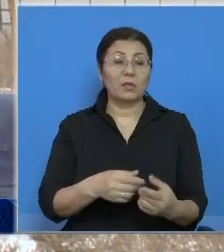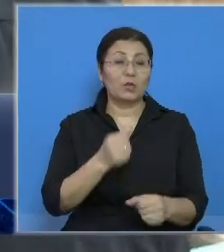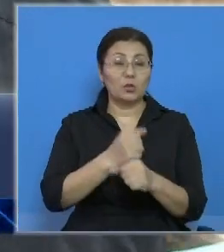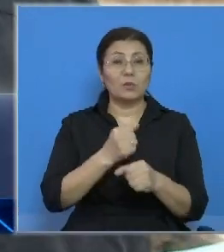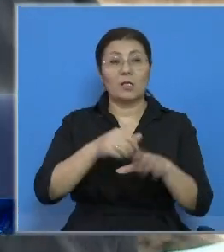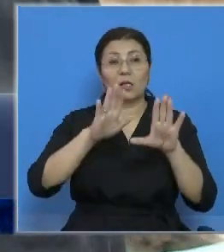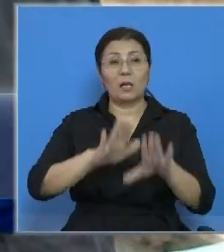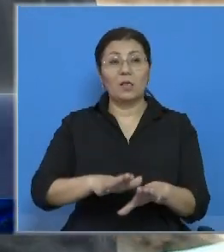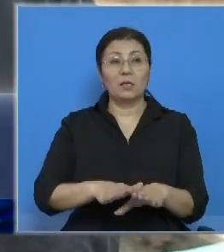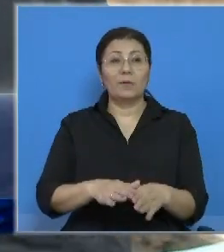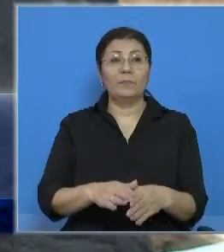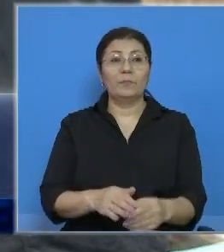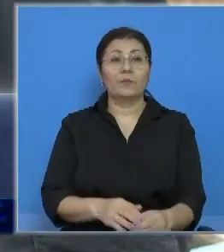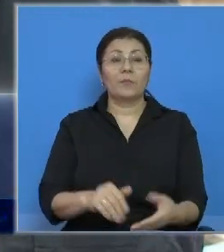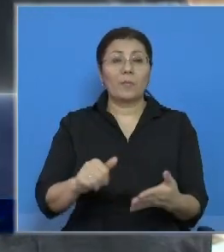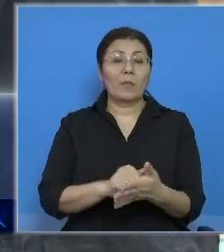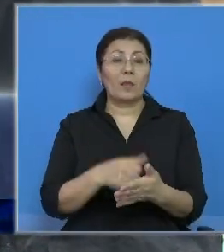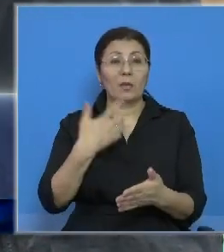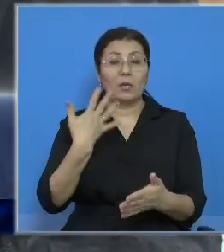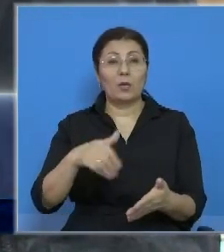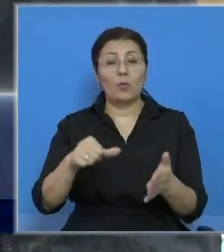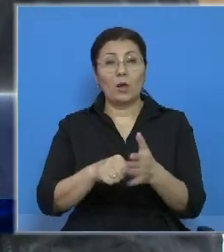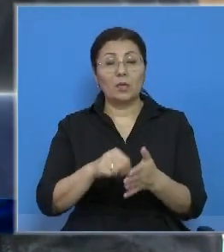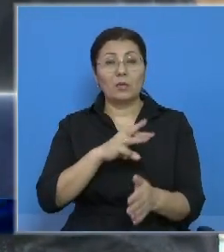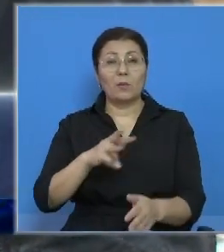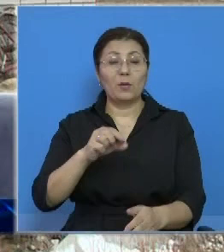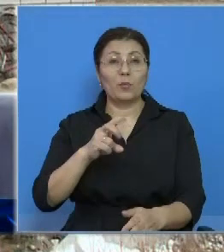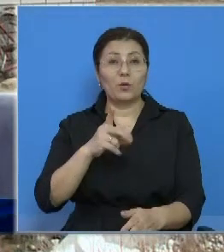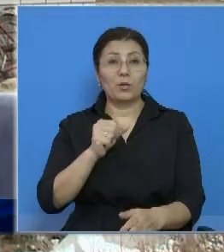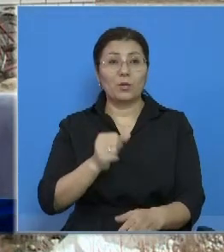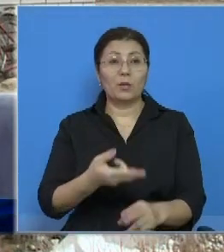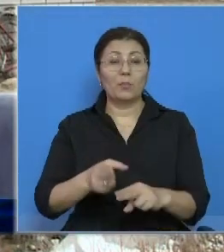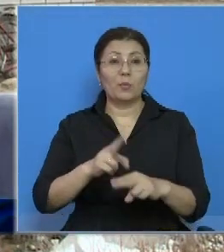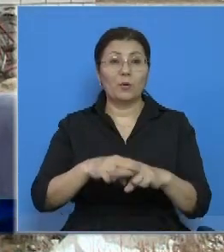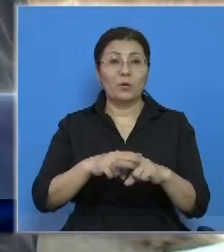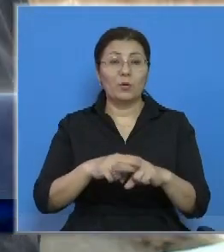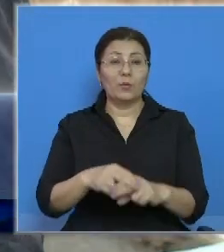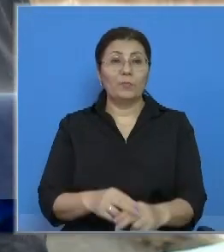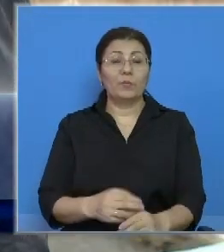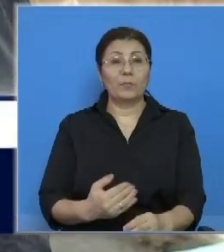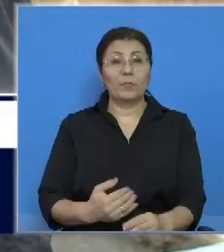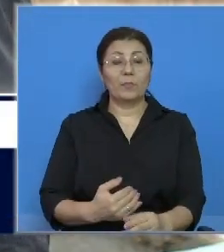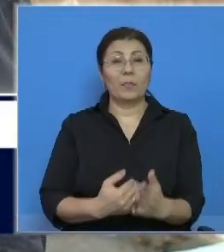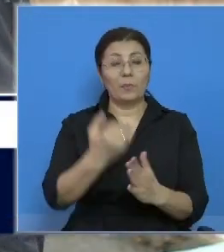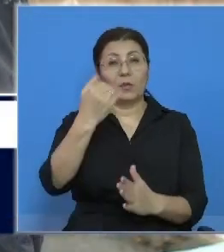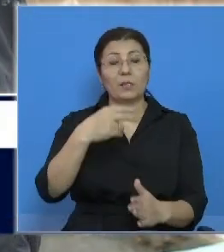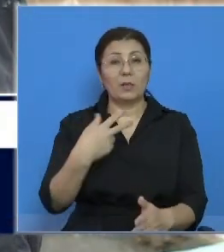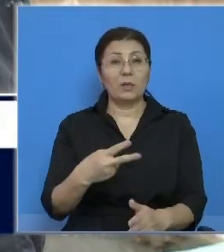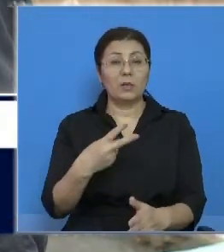қалды. Сметалық құны бұл үйдің 56 миллион теңге. Бұл үй енді биіктігі